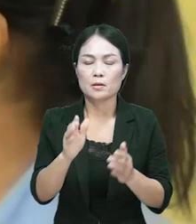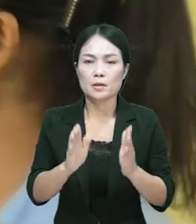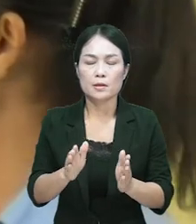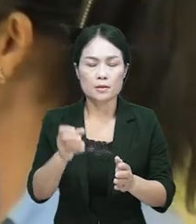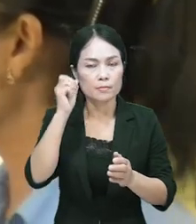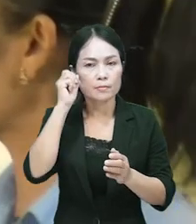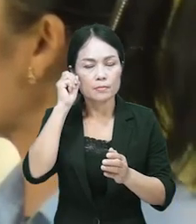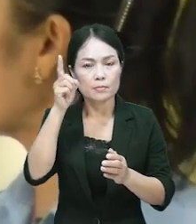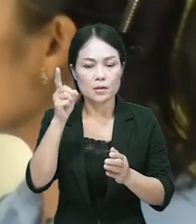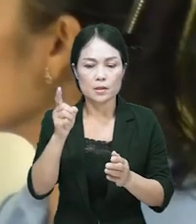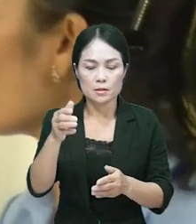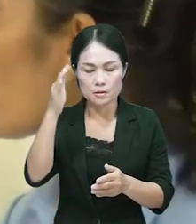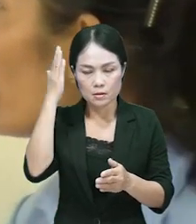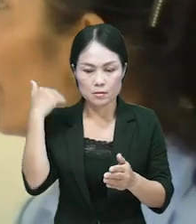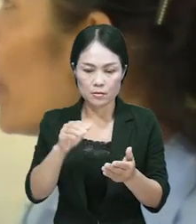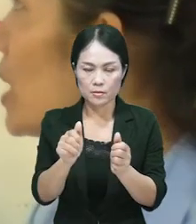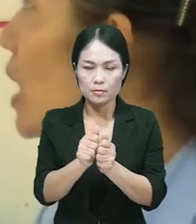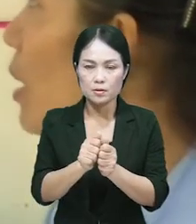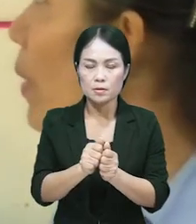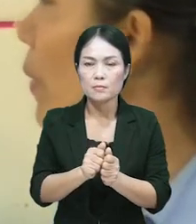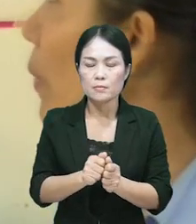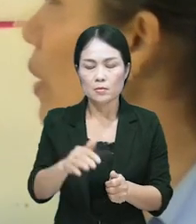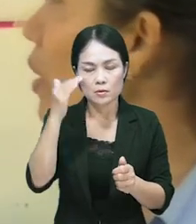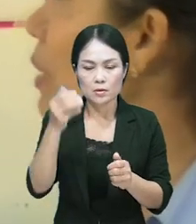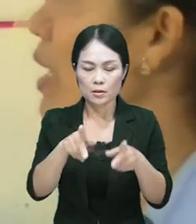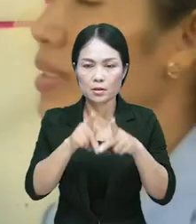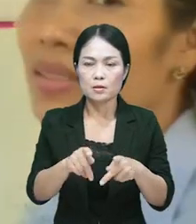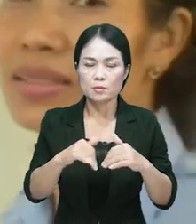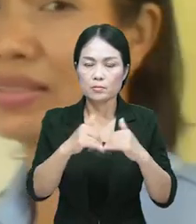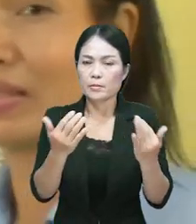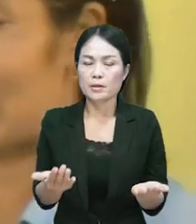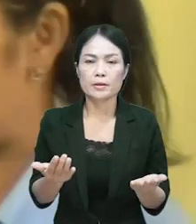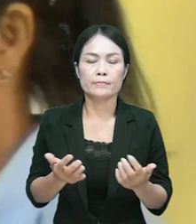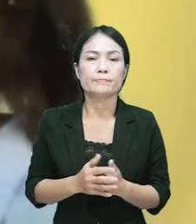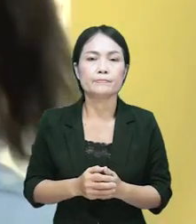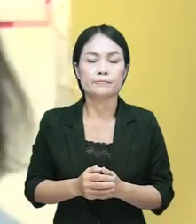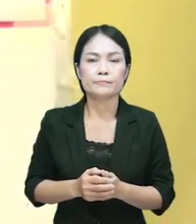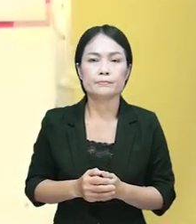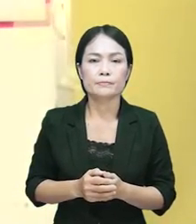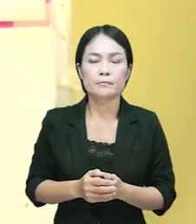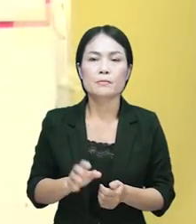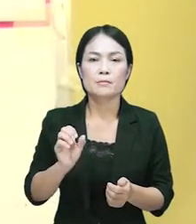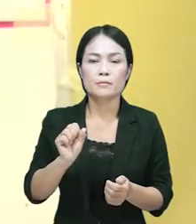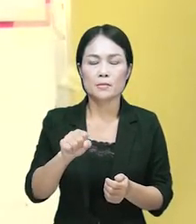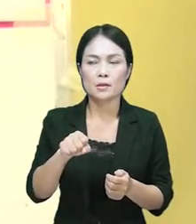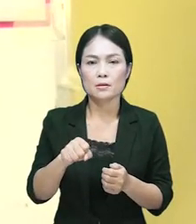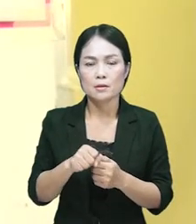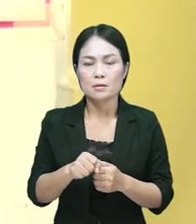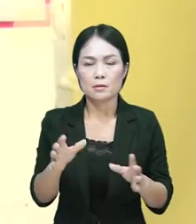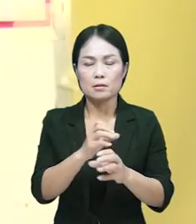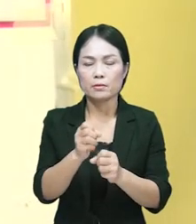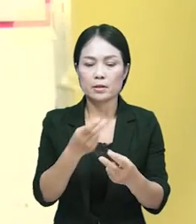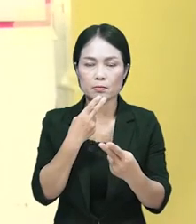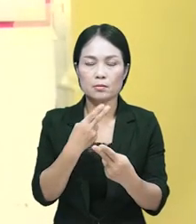ល់ថាប្រពន្ធបុរសនោះជាមនុស្សដូចម្ដេចចាដើម្បីបាន